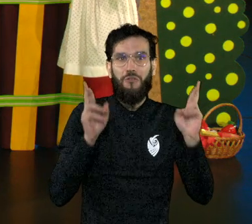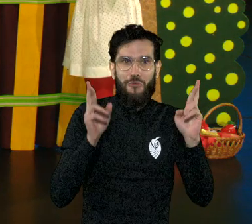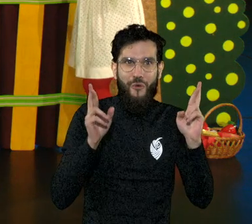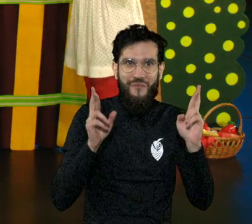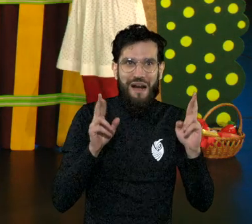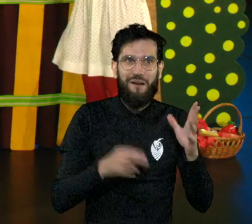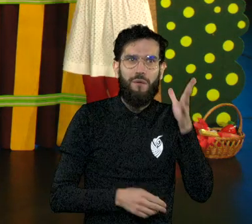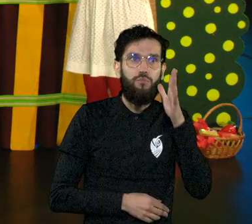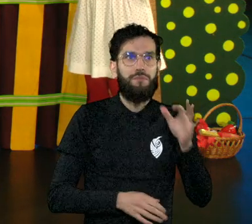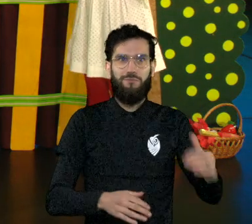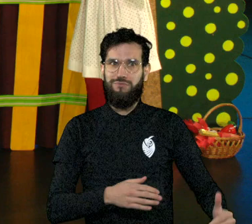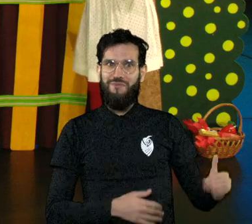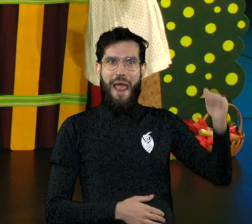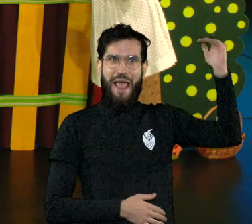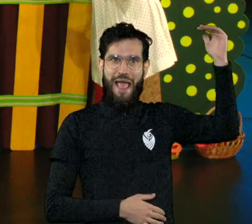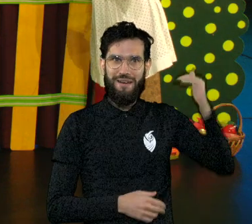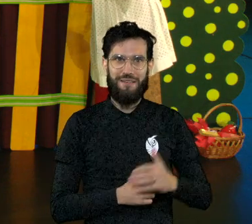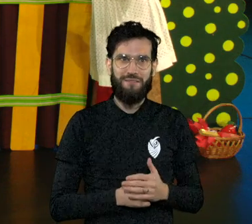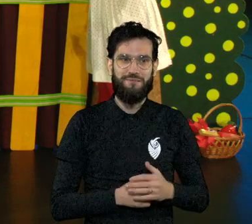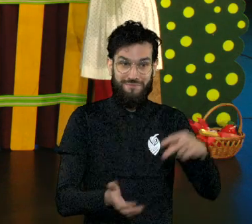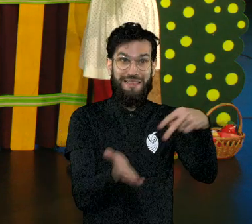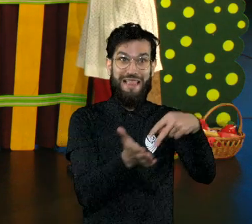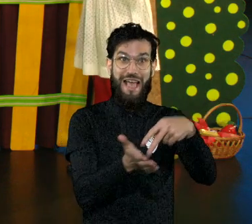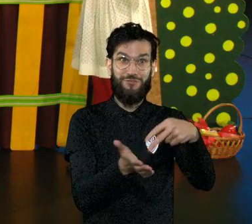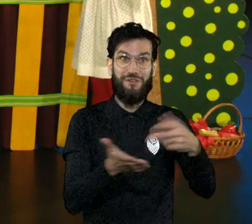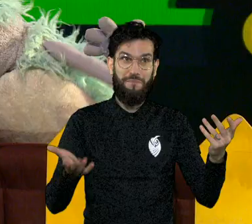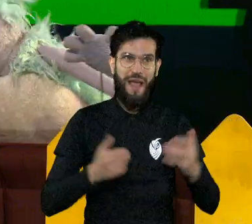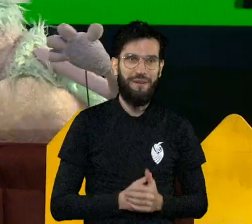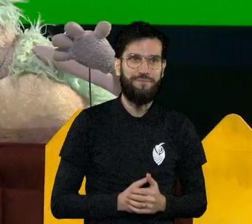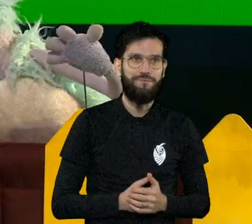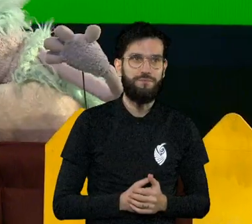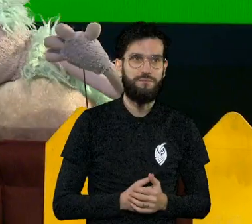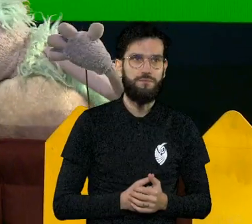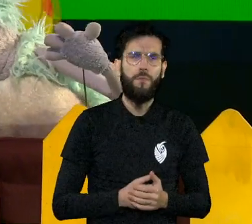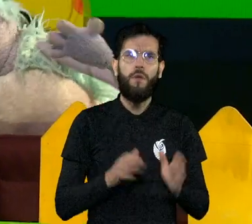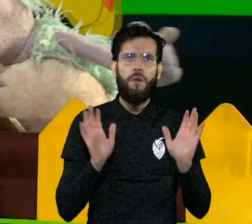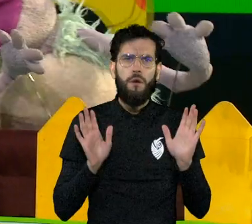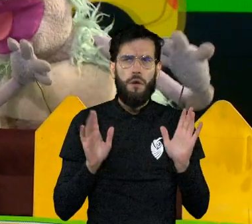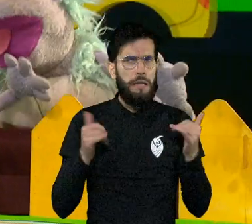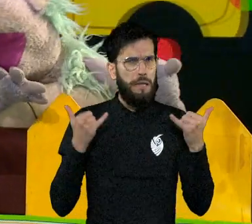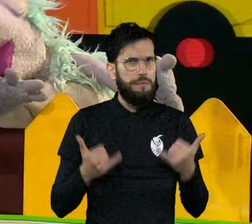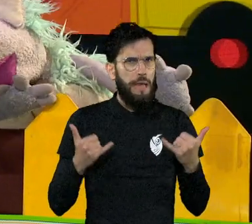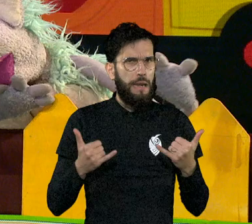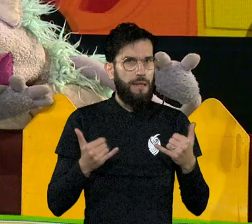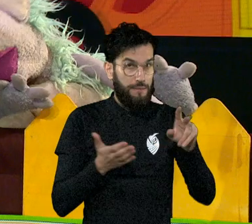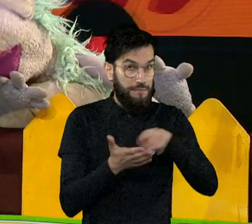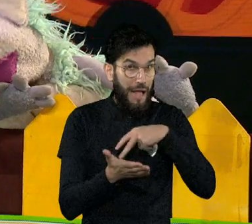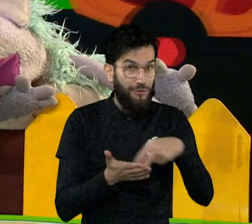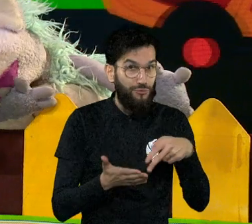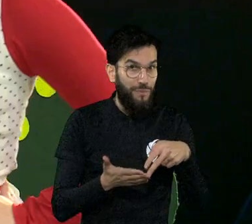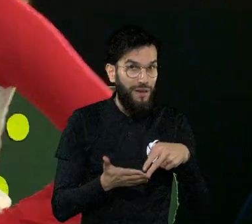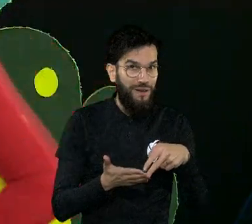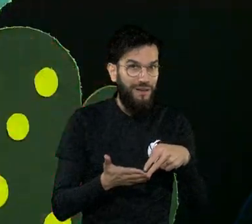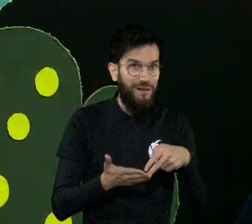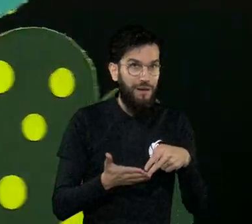predsa veľkáčka. Tak na to sa teším. A ja? No tak čo keby sme si teraz zatancovali? To je